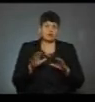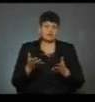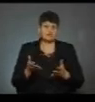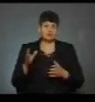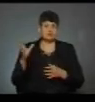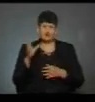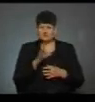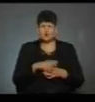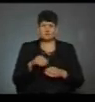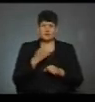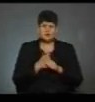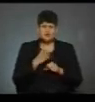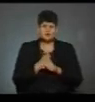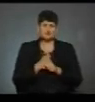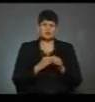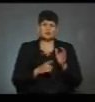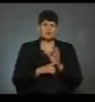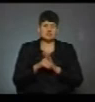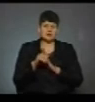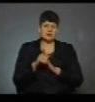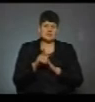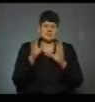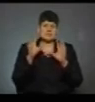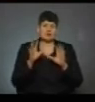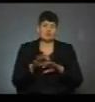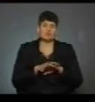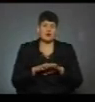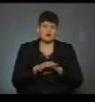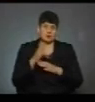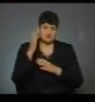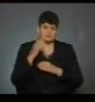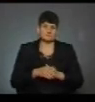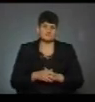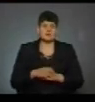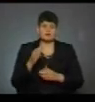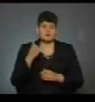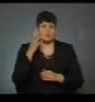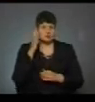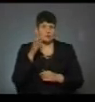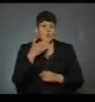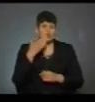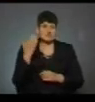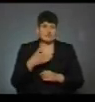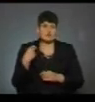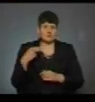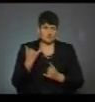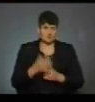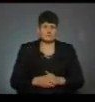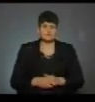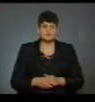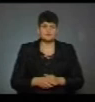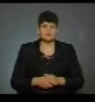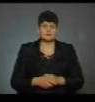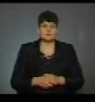всі працюють, починаючи давайте з закону про ринок природного газу. Ми ще послухаємо останній дзвіночок на сьогодні. Доброго вечора.